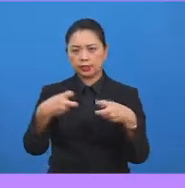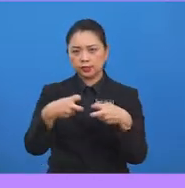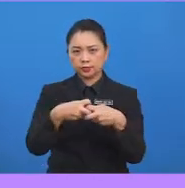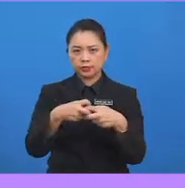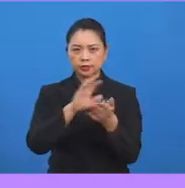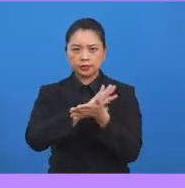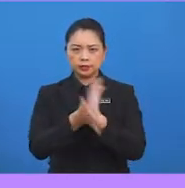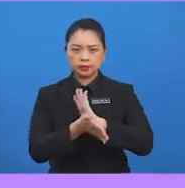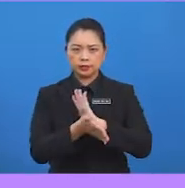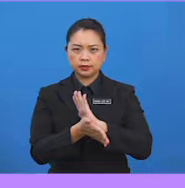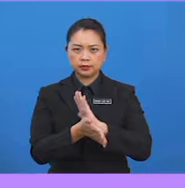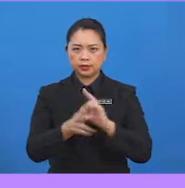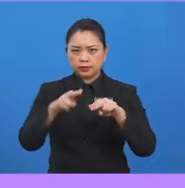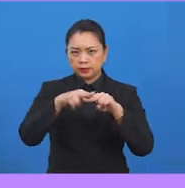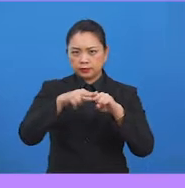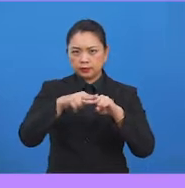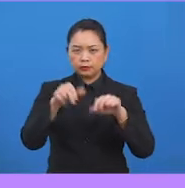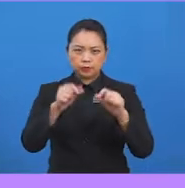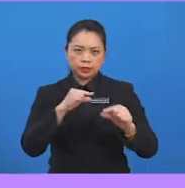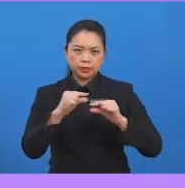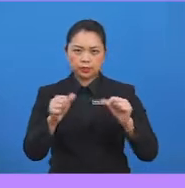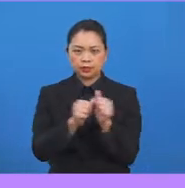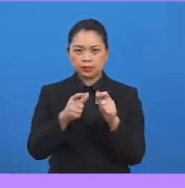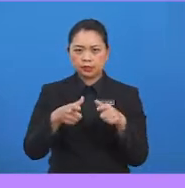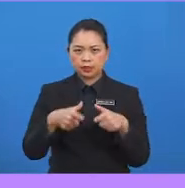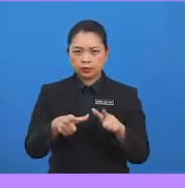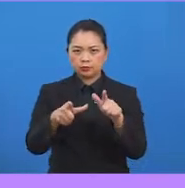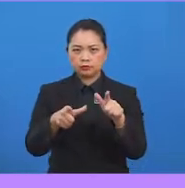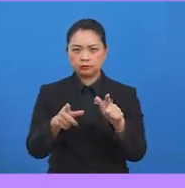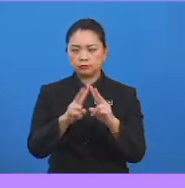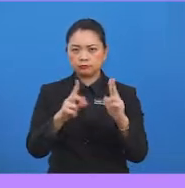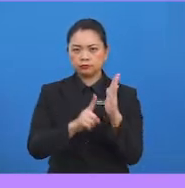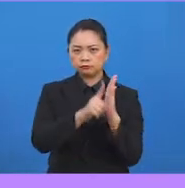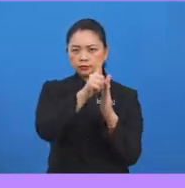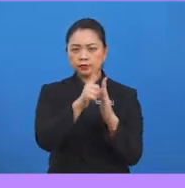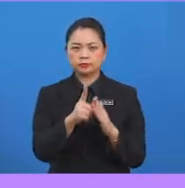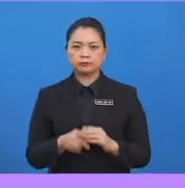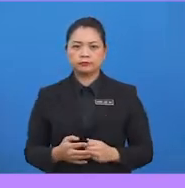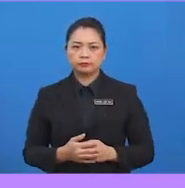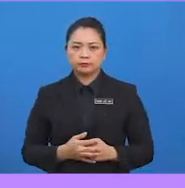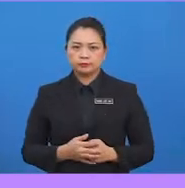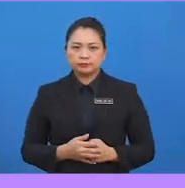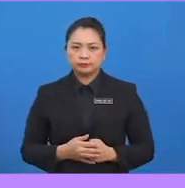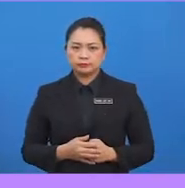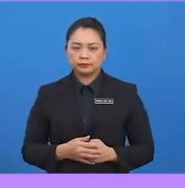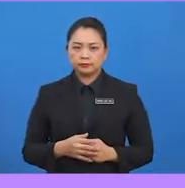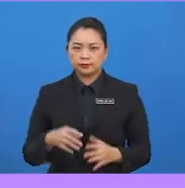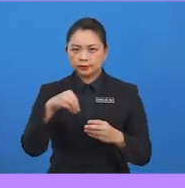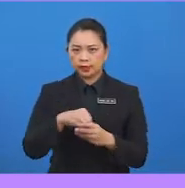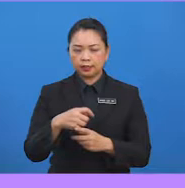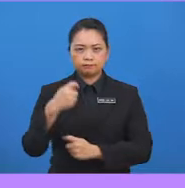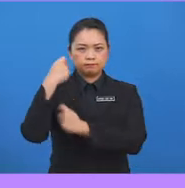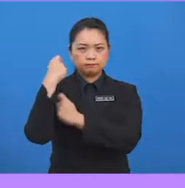Maka, kereta api boleh bergerak dengan kelajuan yang sangat tinggi. Seterusnya, dalam bidang